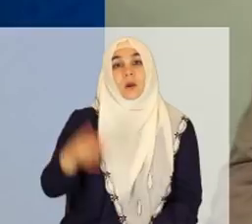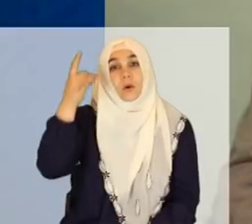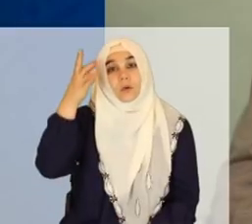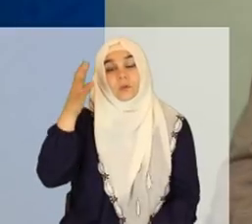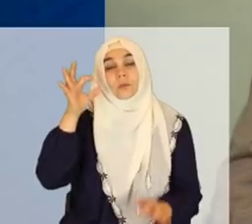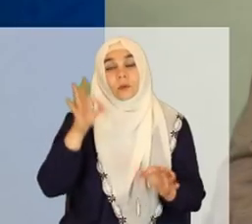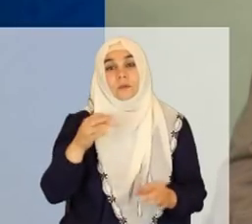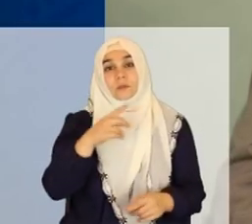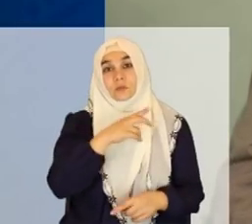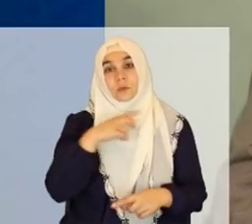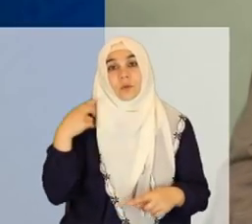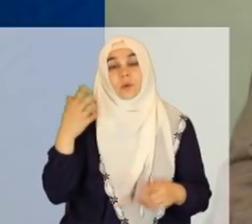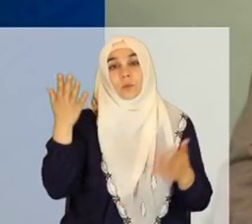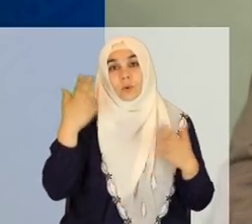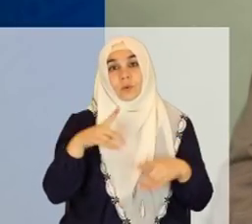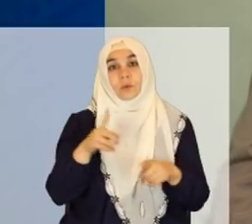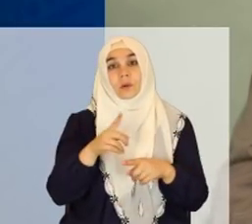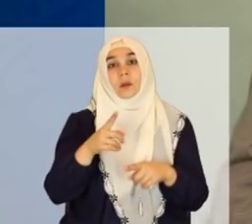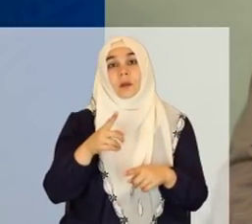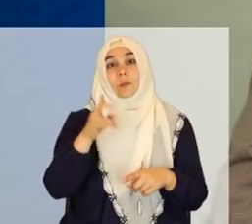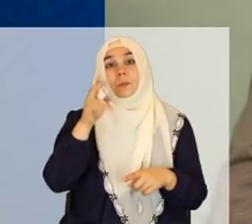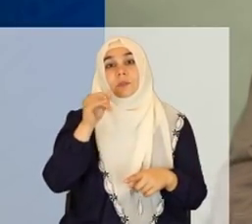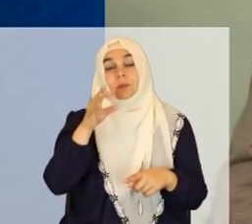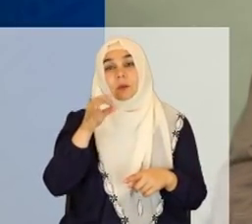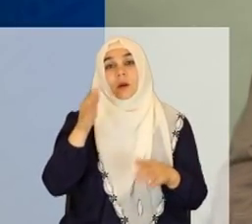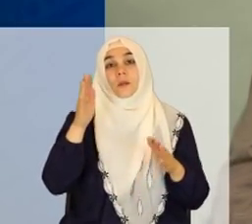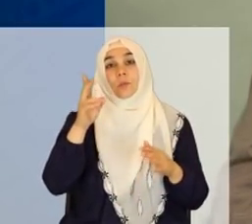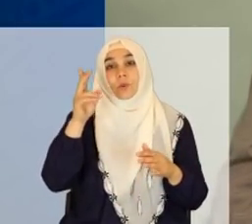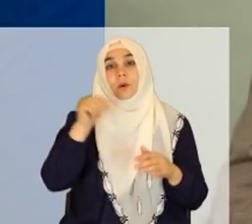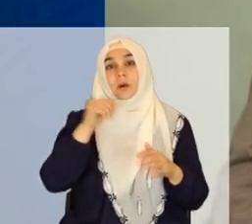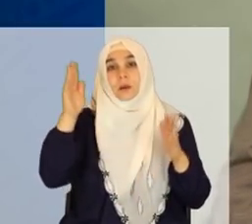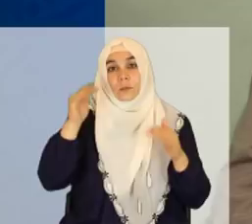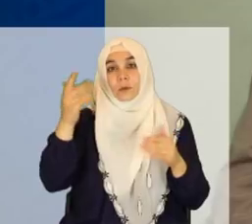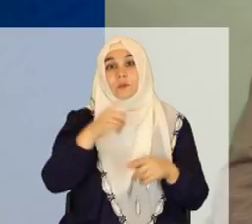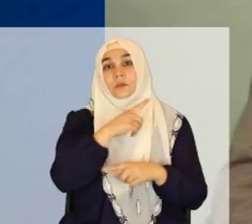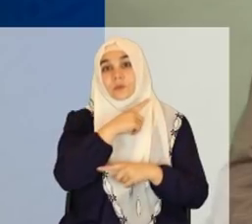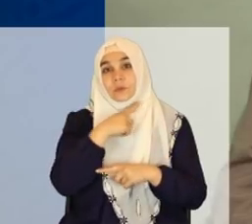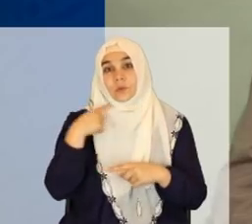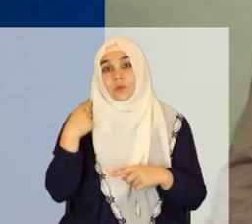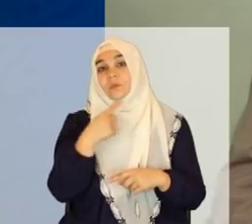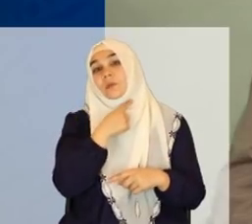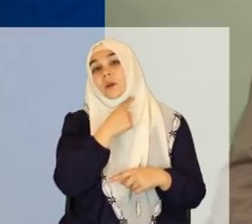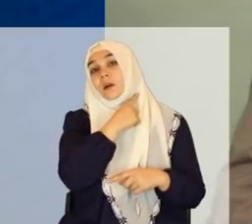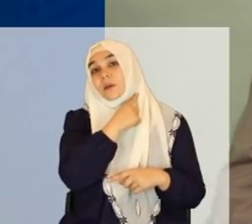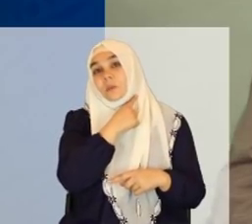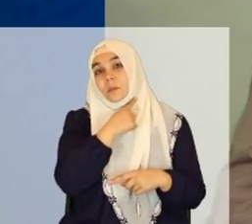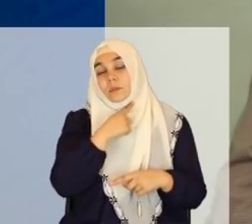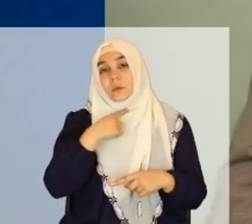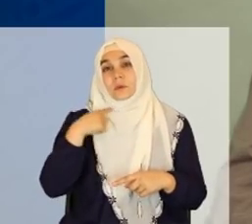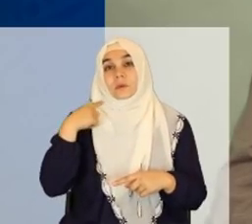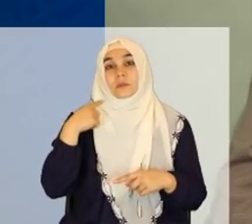odoblari. So'yganda ashu bismillahi allohu akbarni aytib turib, tomog'iga pichog'ini